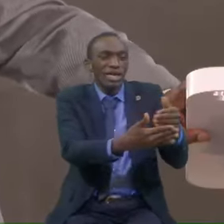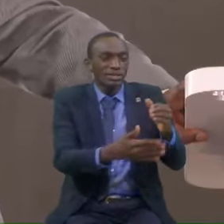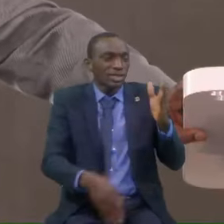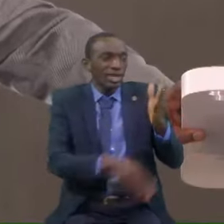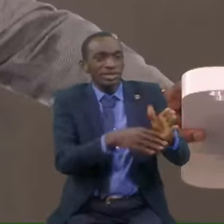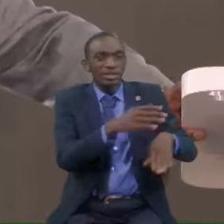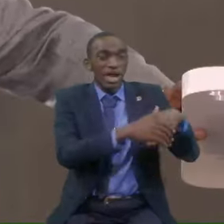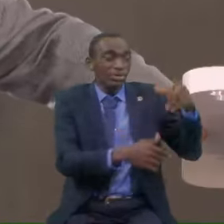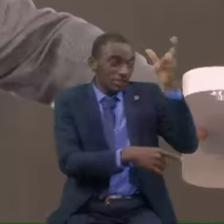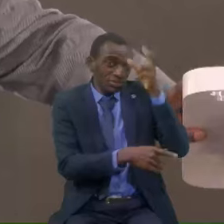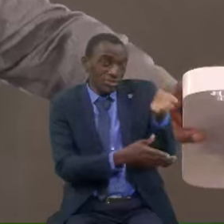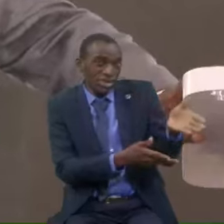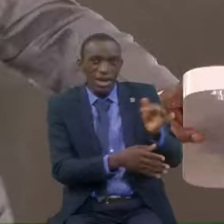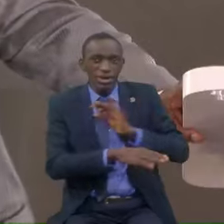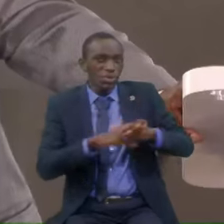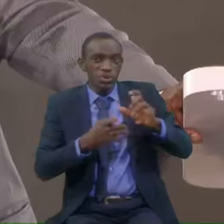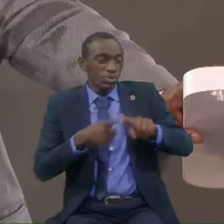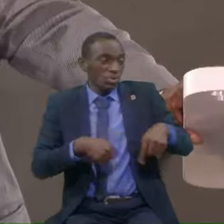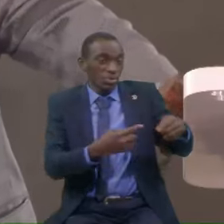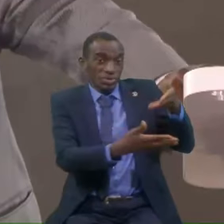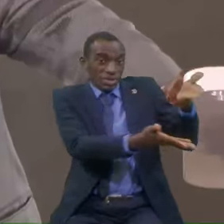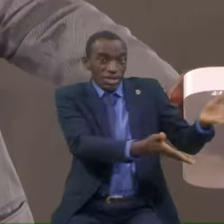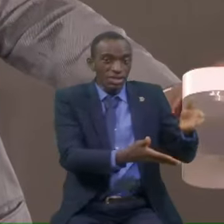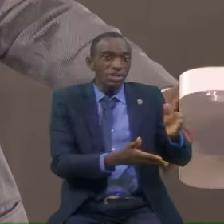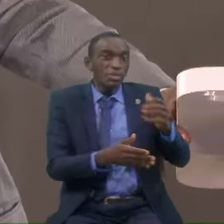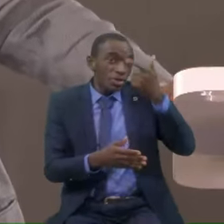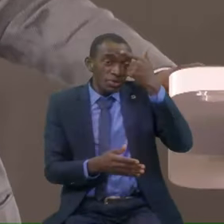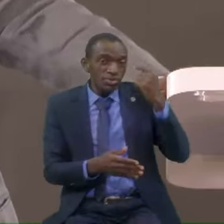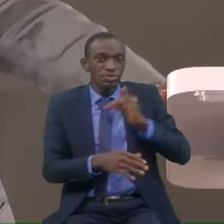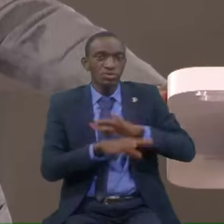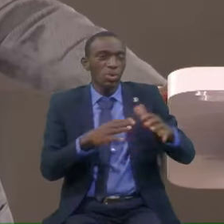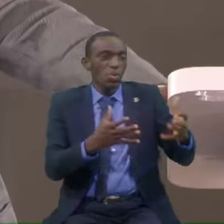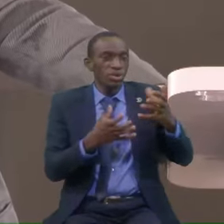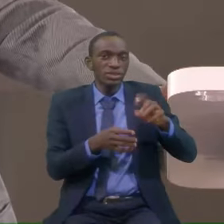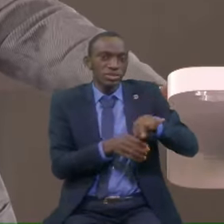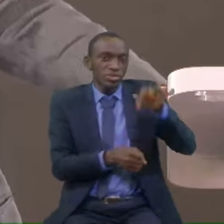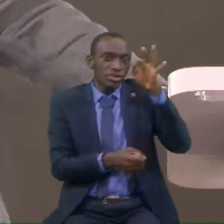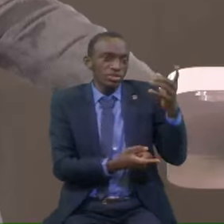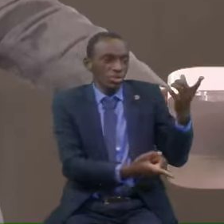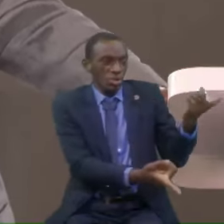les démons. Je ne veux pas que cet esprit sorte de là et entre en moi.